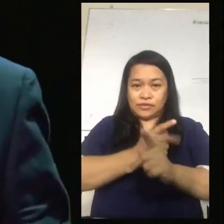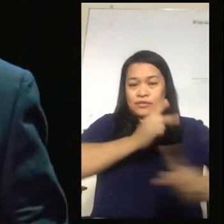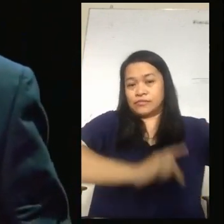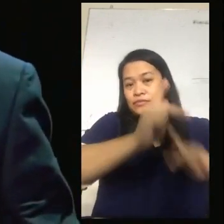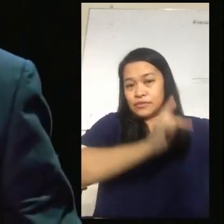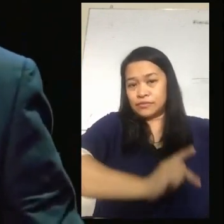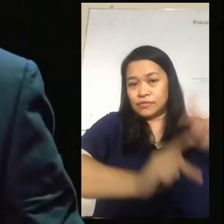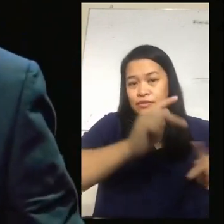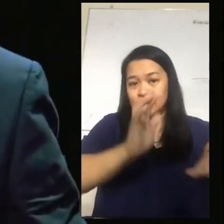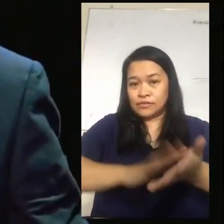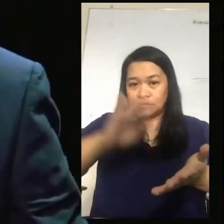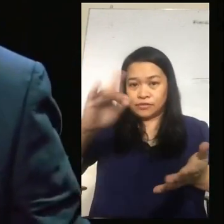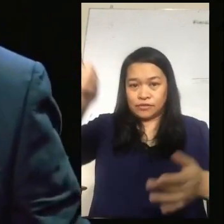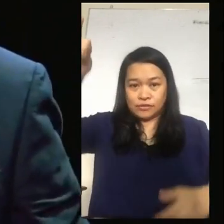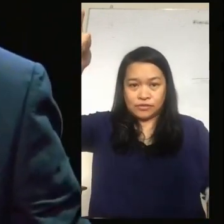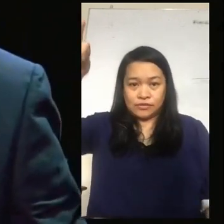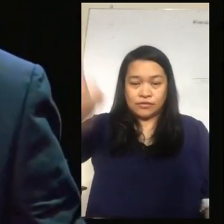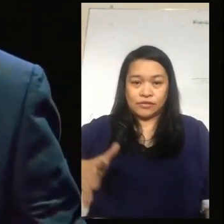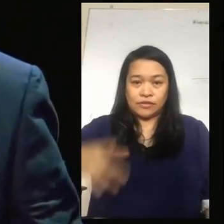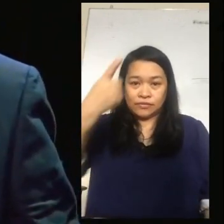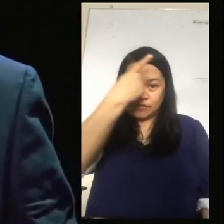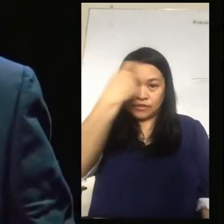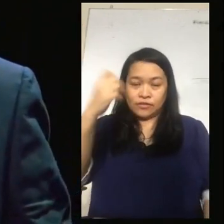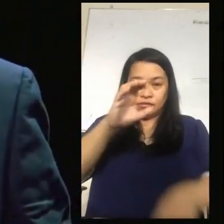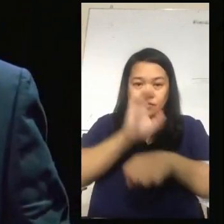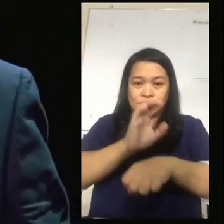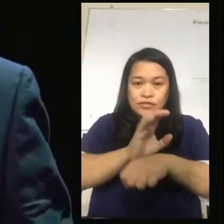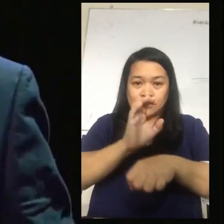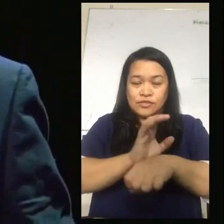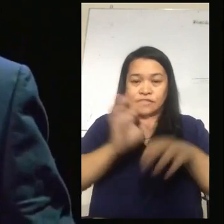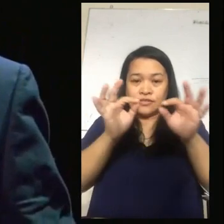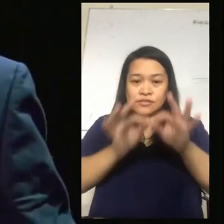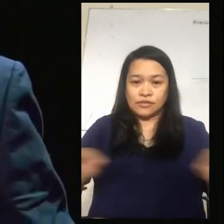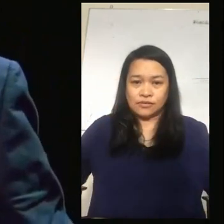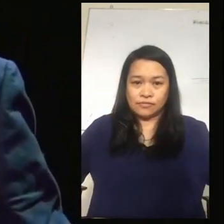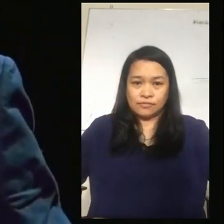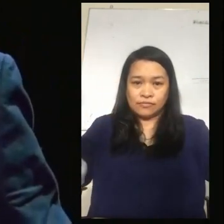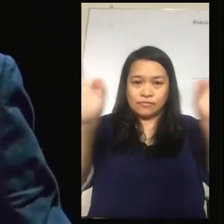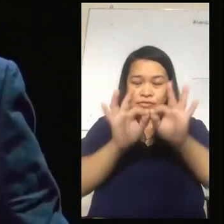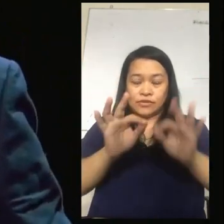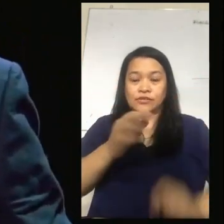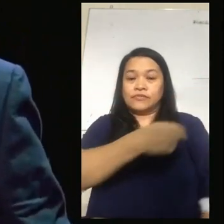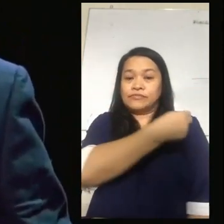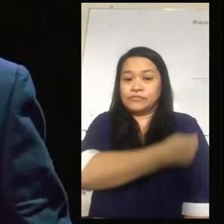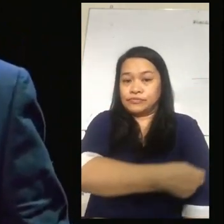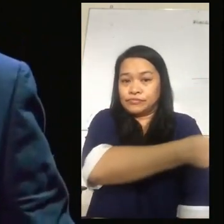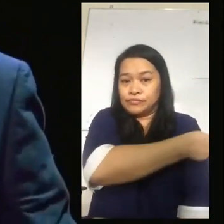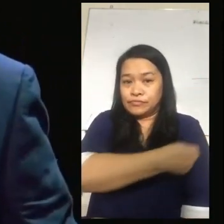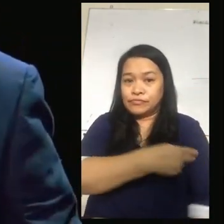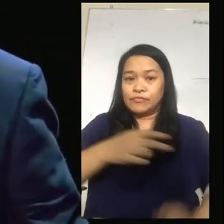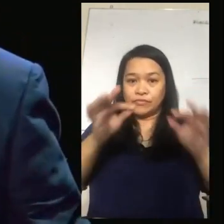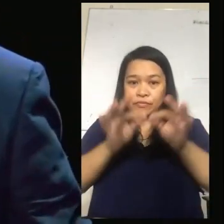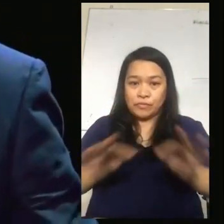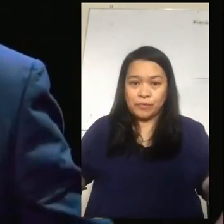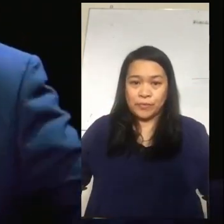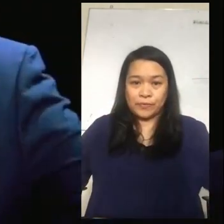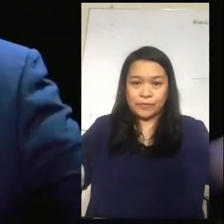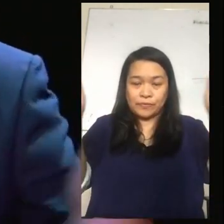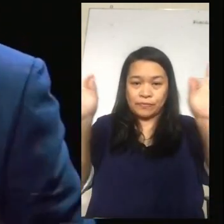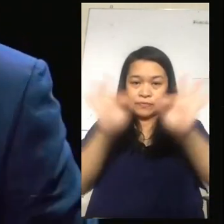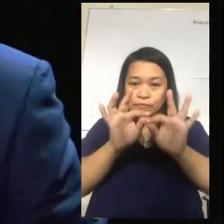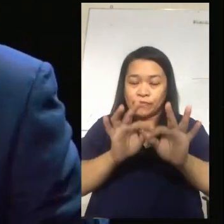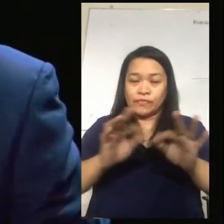Glory to God. Because churches are essential. Ang mga hospital ay essential sila